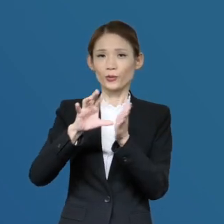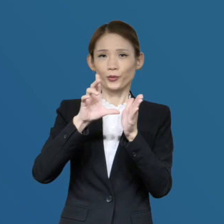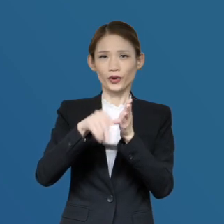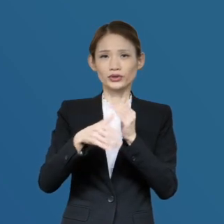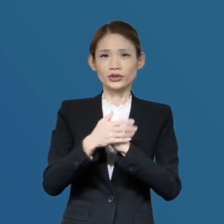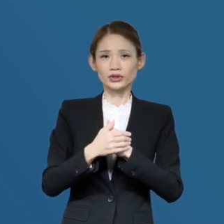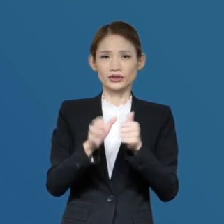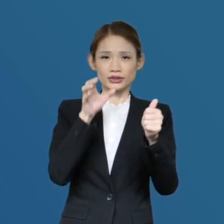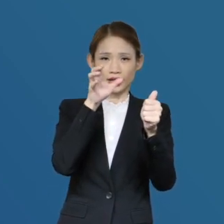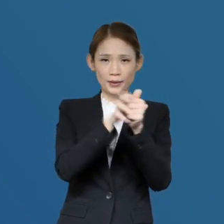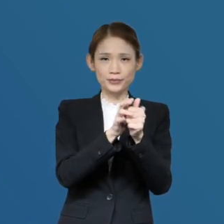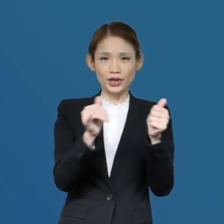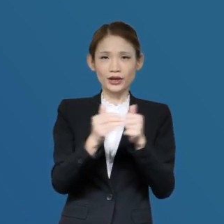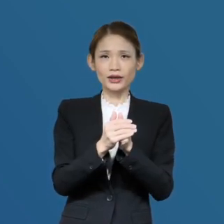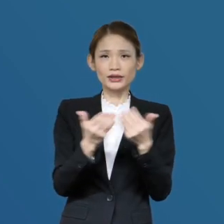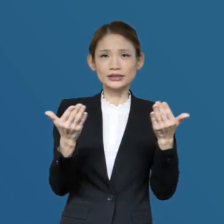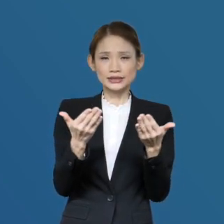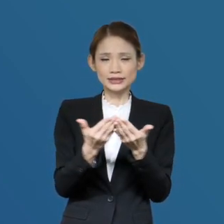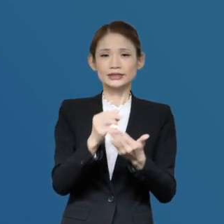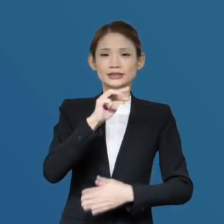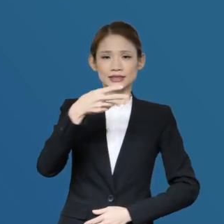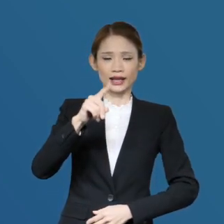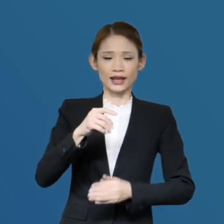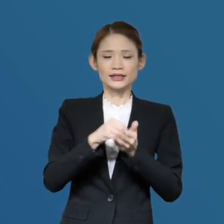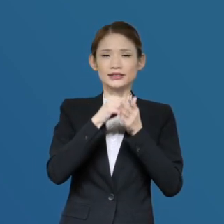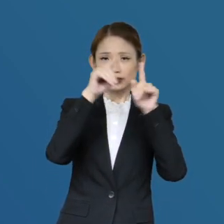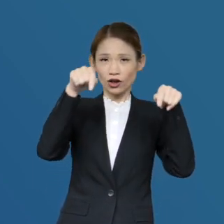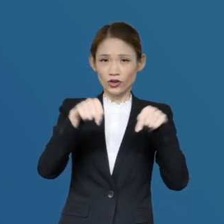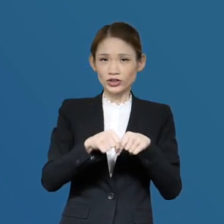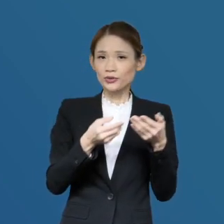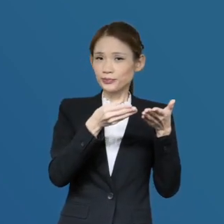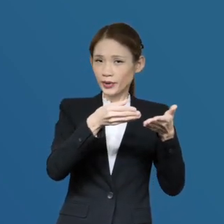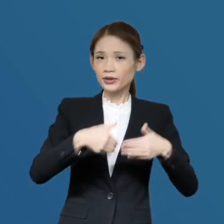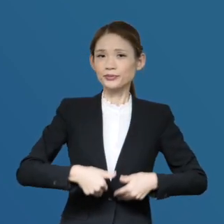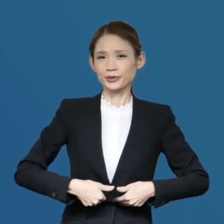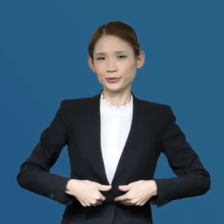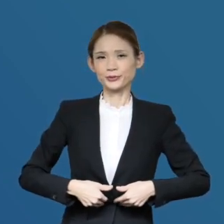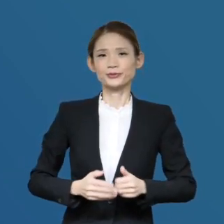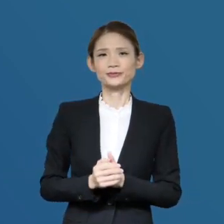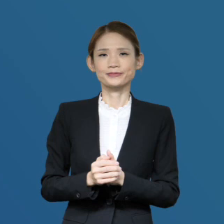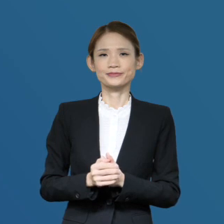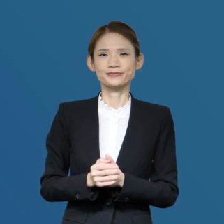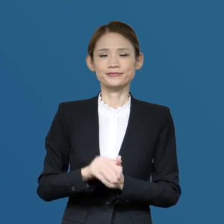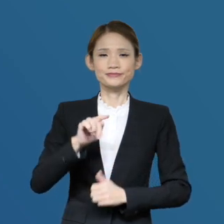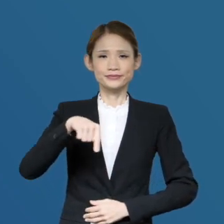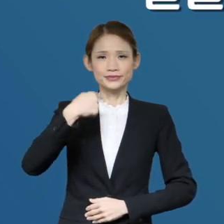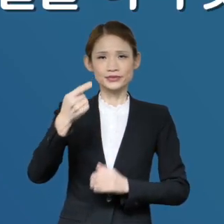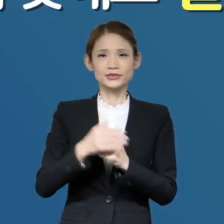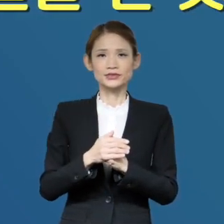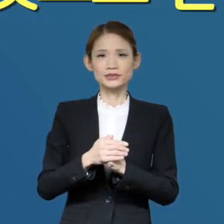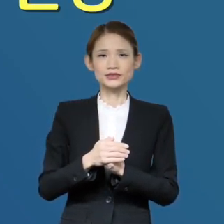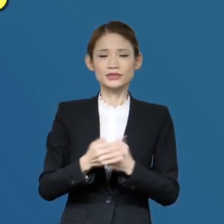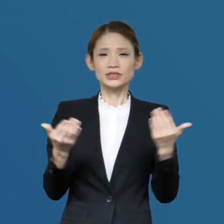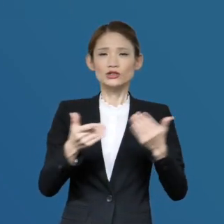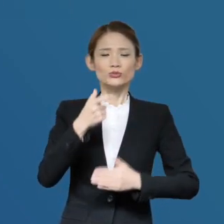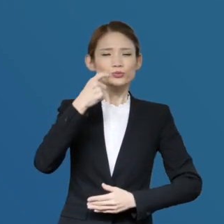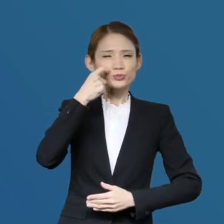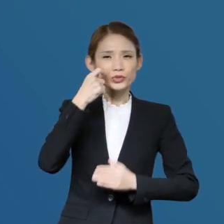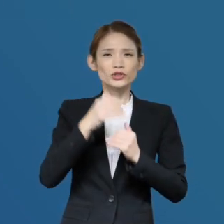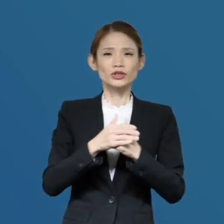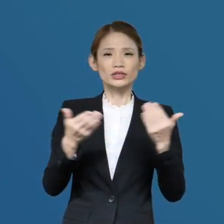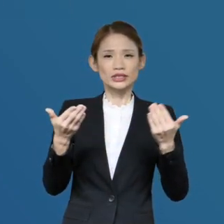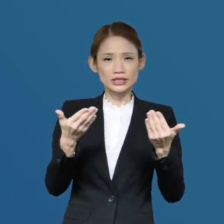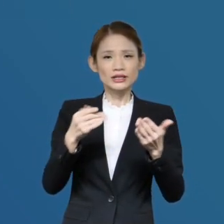때는 담당자에게 근태 신청서를 내야 한다는 점 알고 계시죠? 다음은 일을 하지